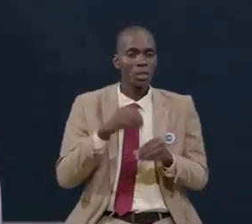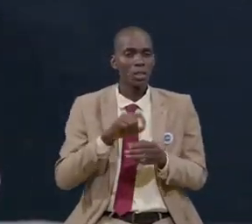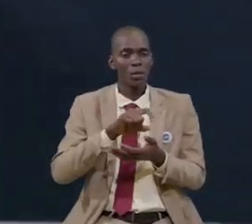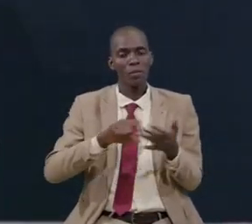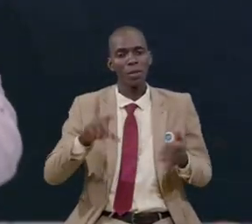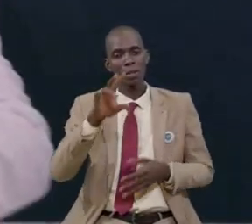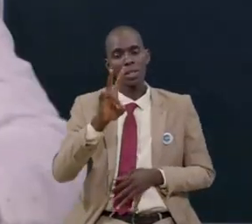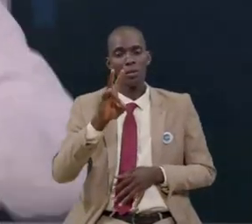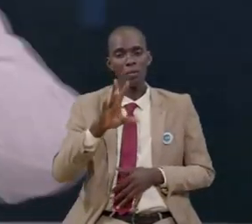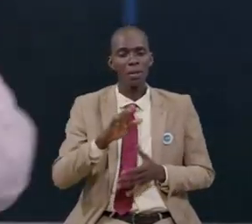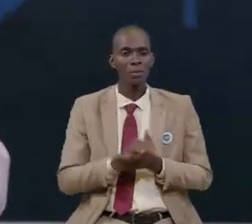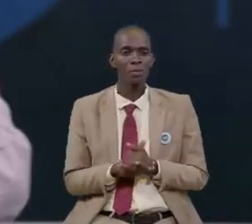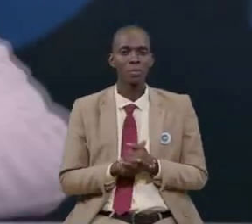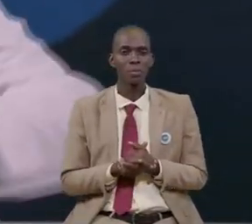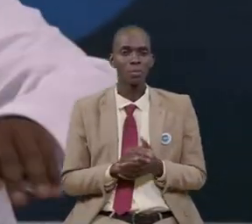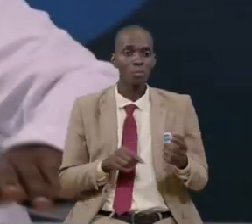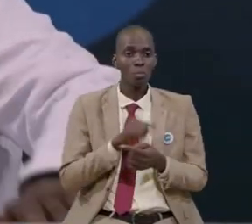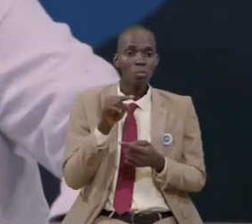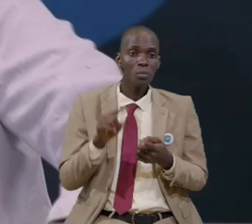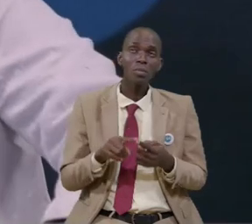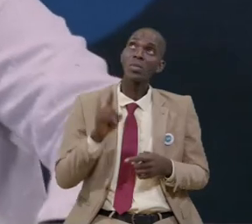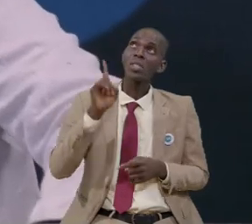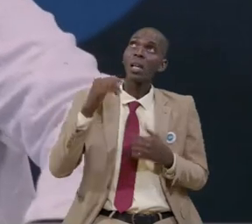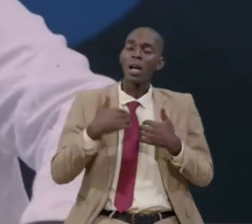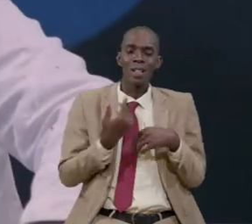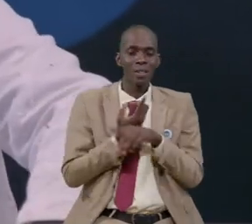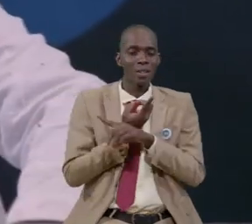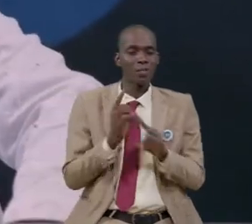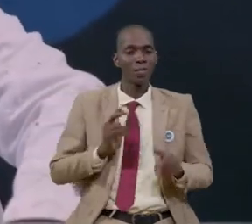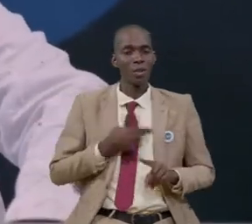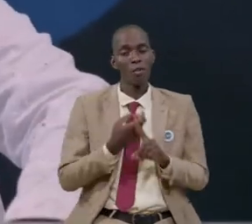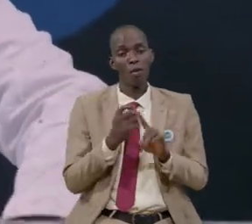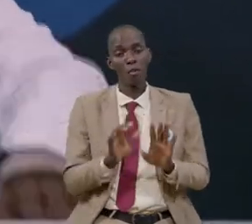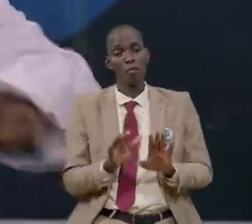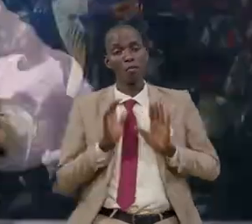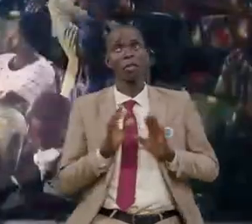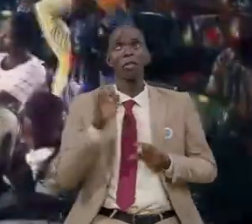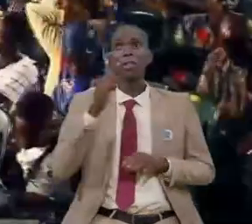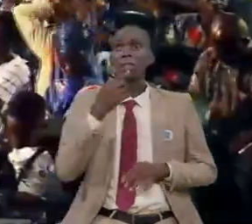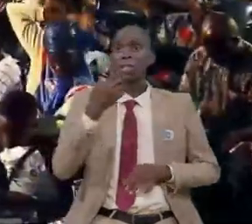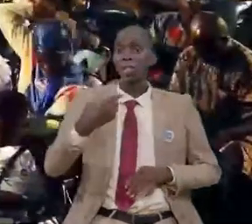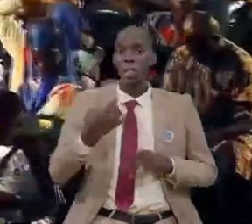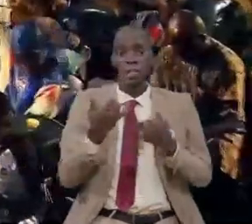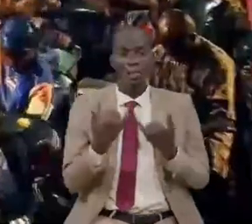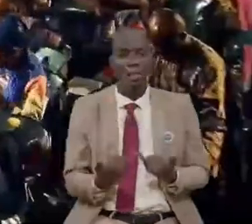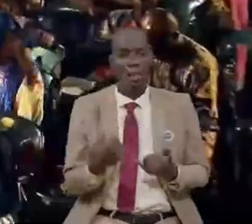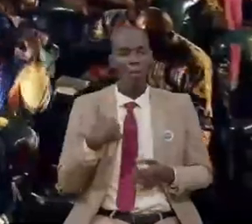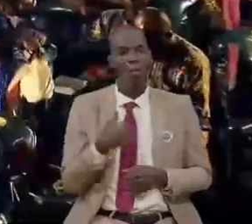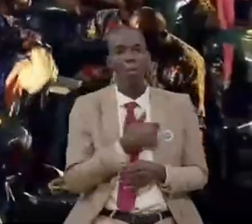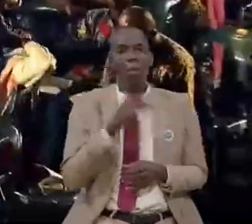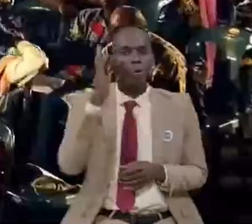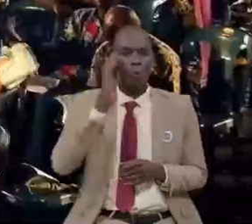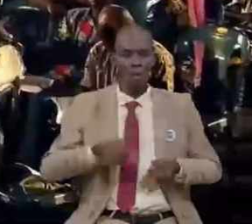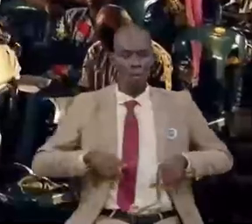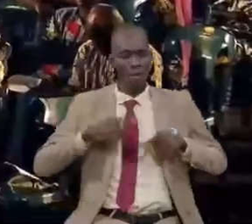75 nous dit que lorsqu'il nous aura délivrés du péché, il dit que nous allons